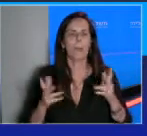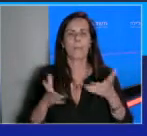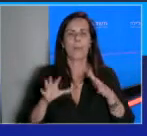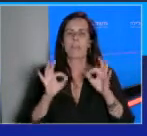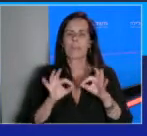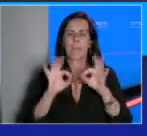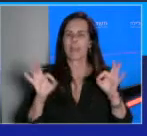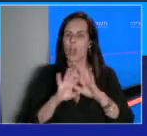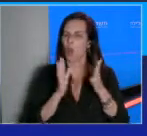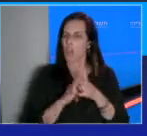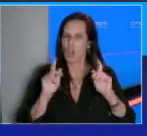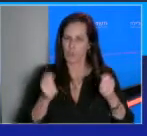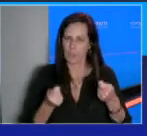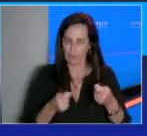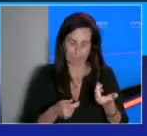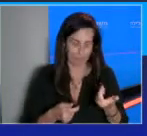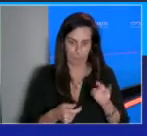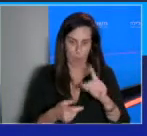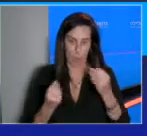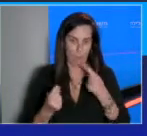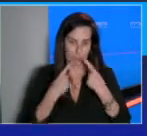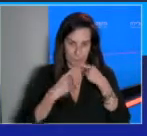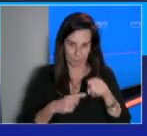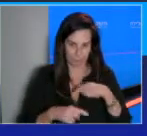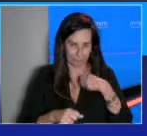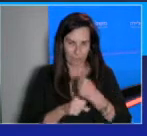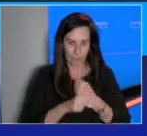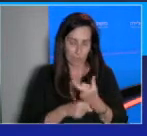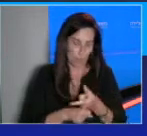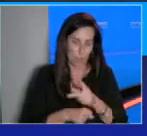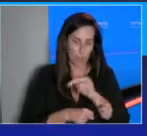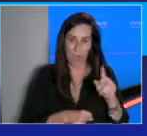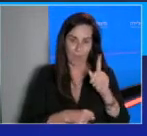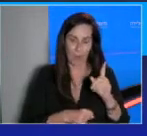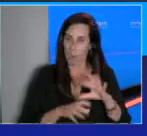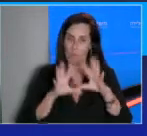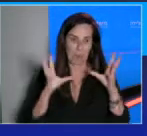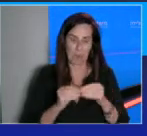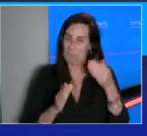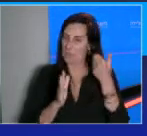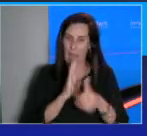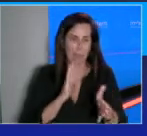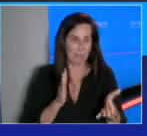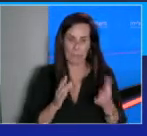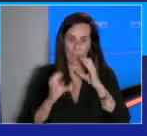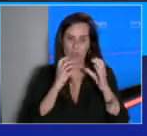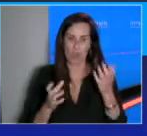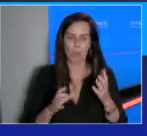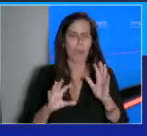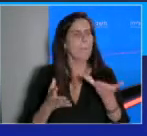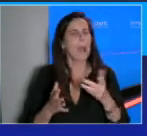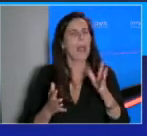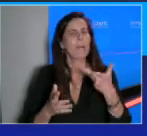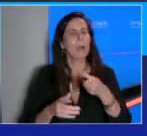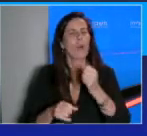על מה בעצם מתחילה כל השביתה הזאת, כי את יודעת, לא הרבה מדברים על זה, אנחנו עשינו פה אייטם, אבל באופן כללי מתעלמים ממנה בתקשורת. על מה